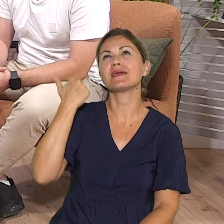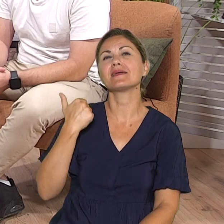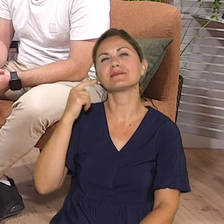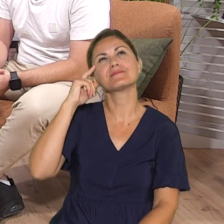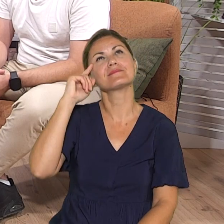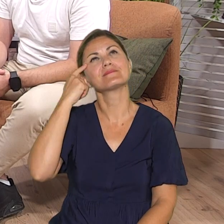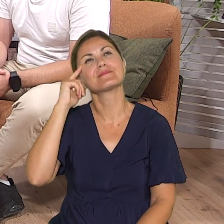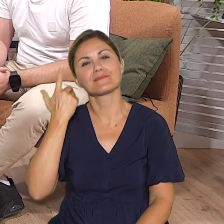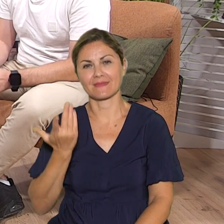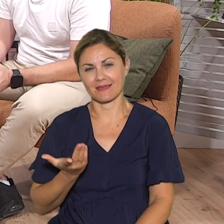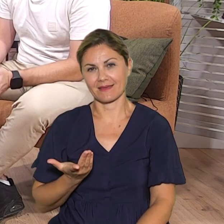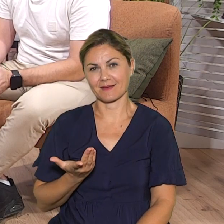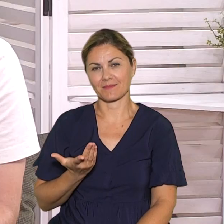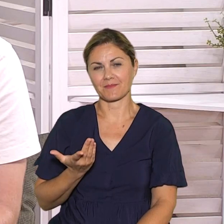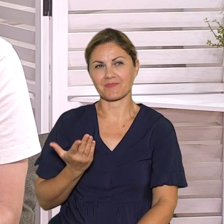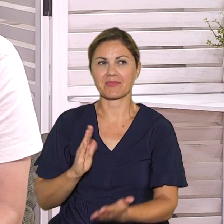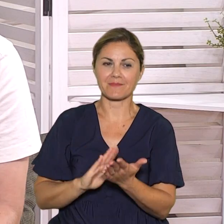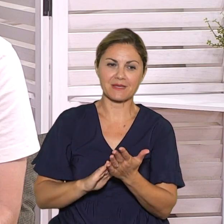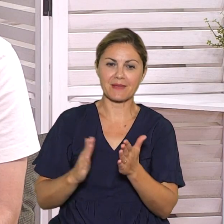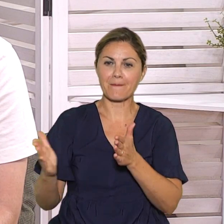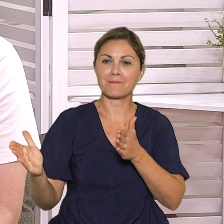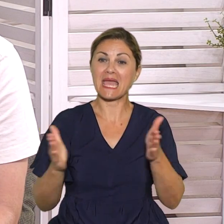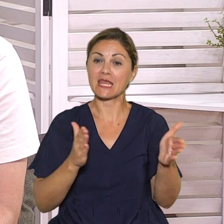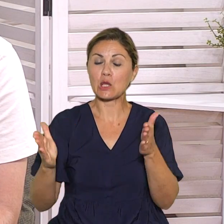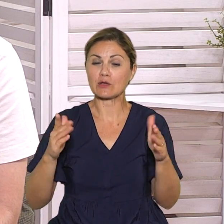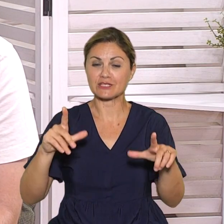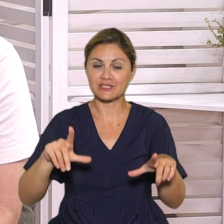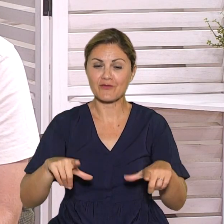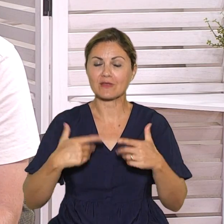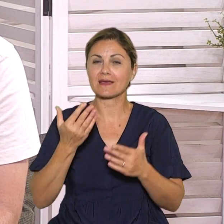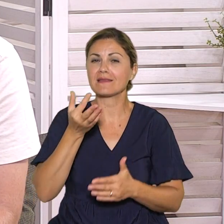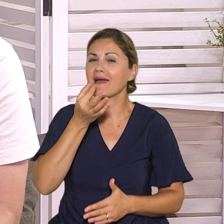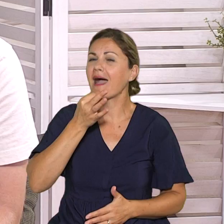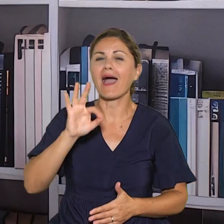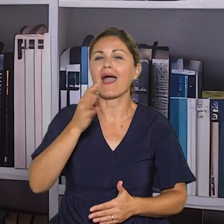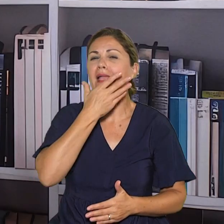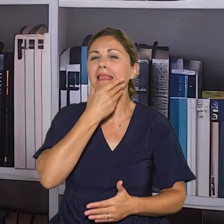nostalgiju? I koji je period čovjekovog života najljepši za vas?